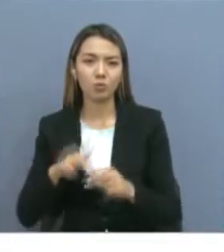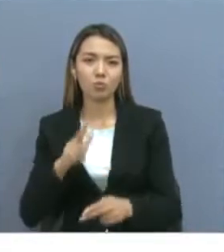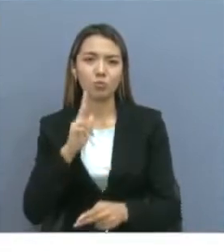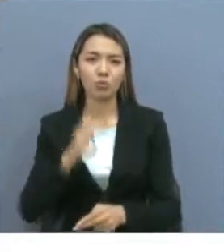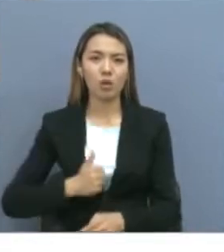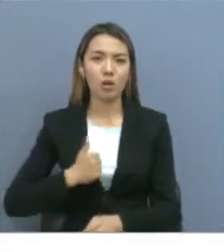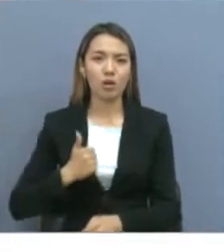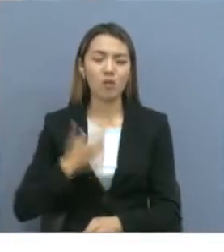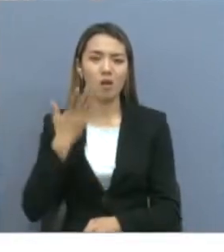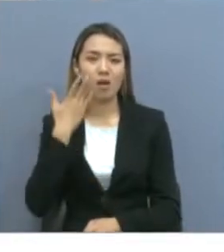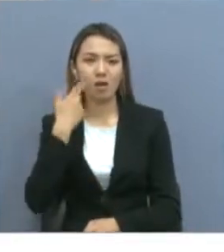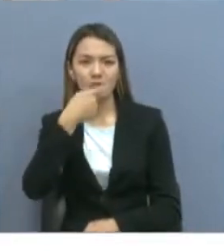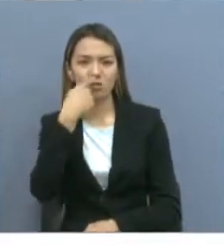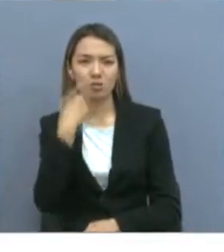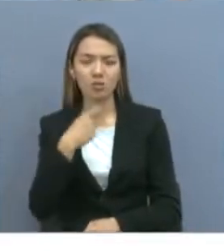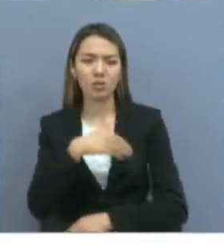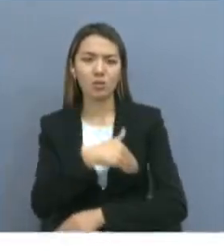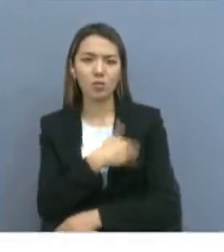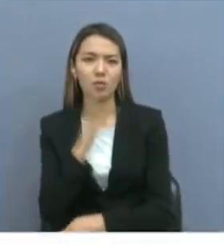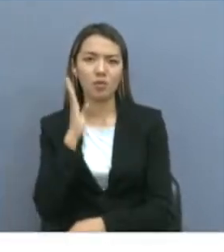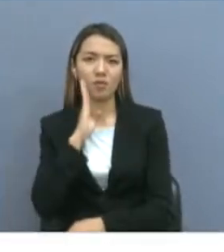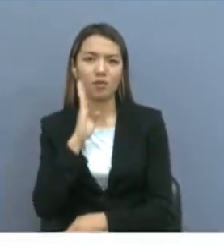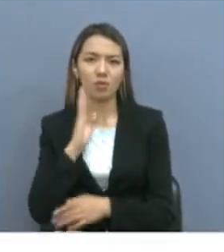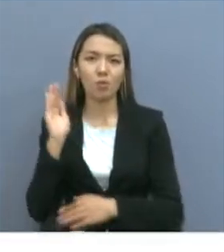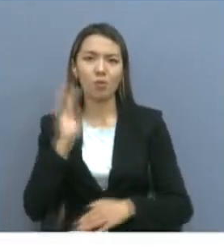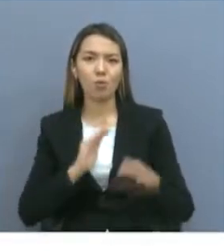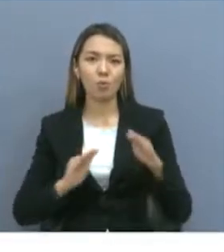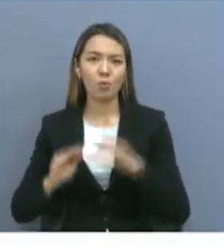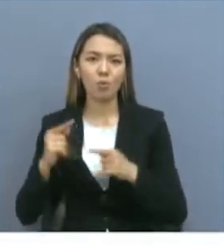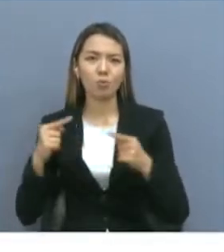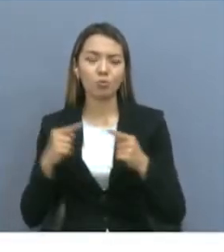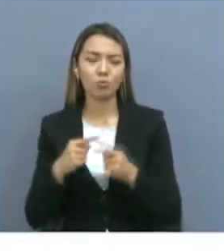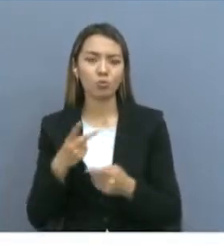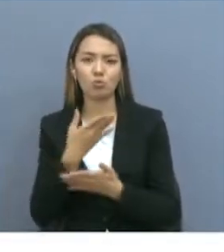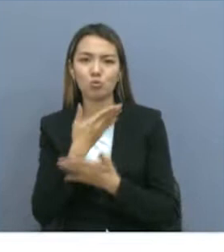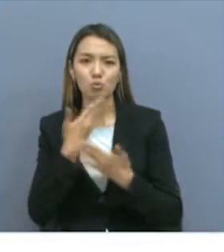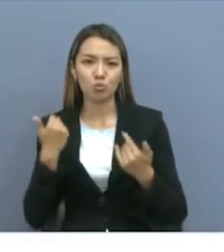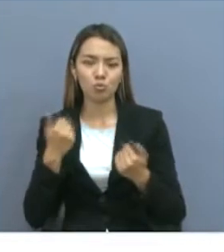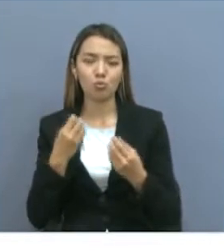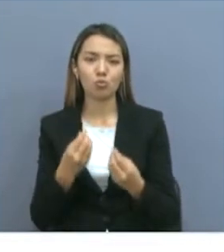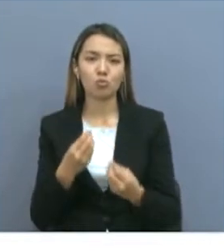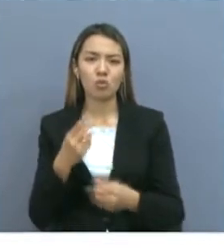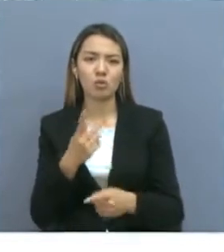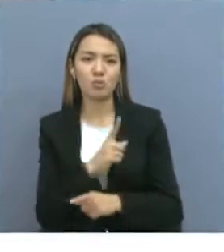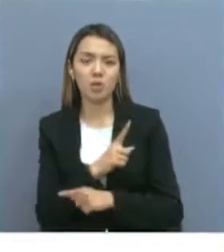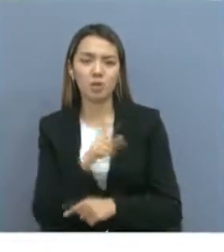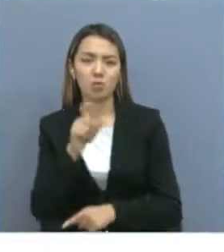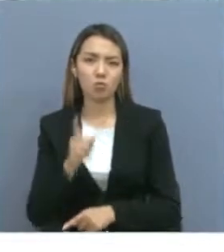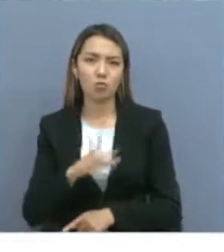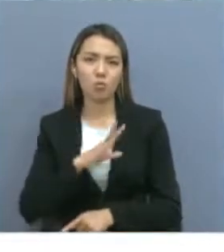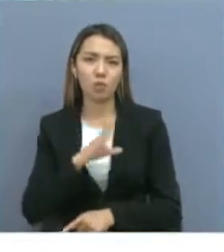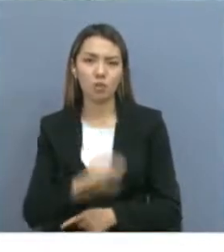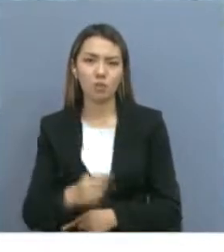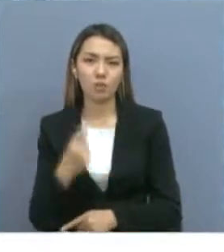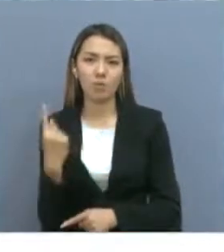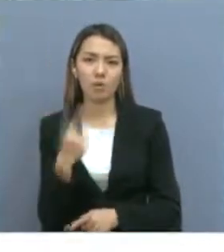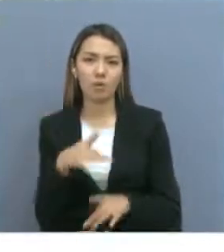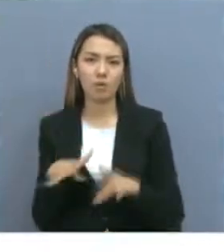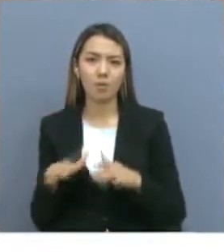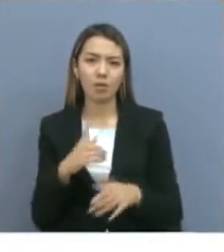қазір күн жылы болғанымен су температурасы шомылатындай деңгейге жеткен жоқ. Судағы адам өлімін болдырмау үшін қазір алдын алу